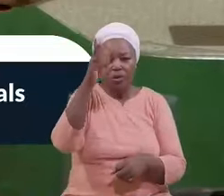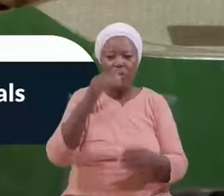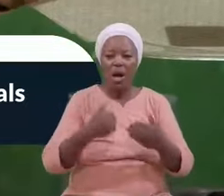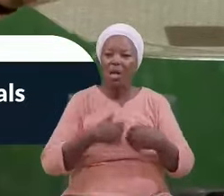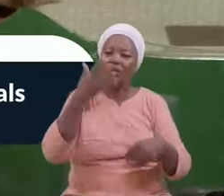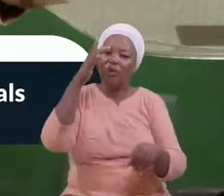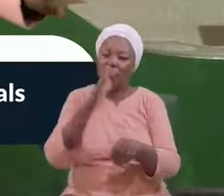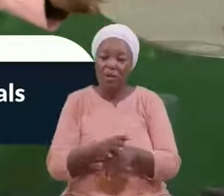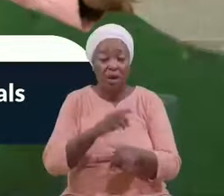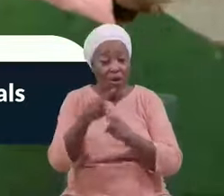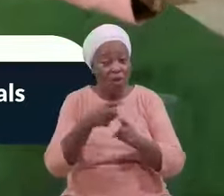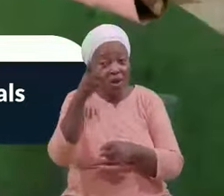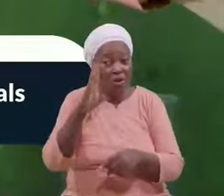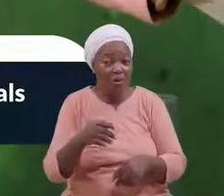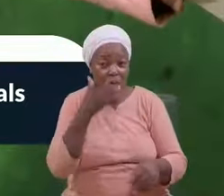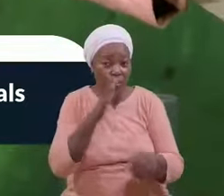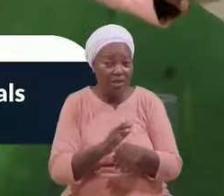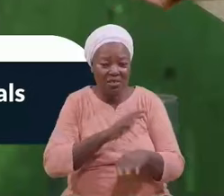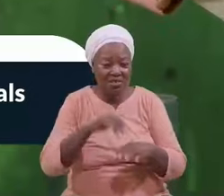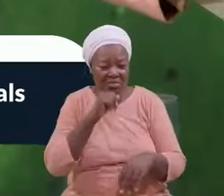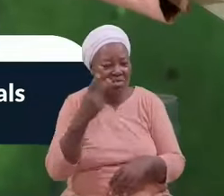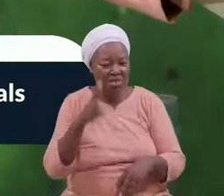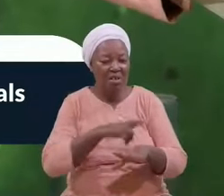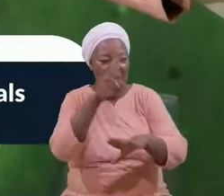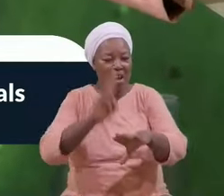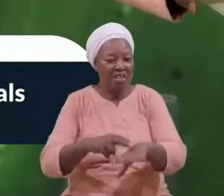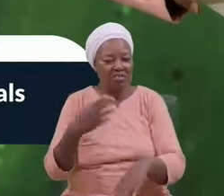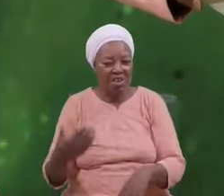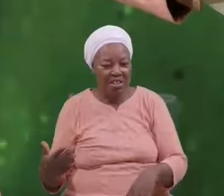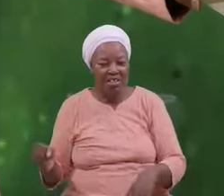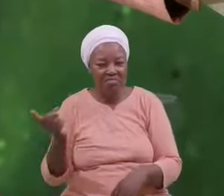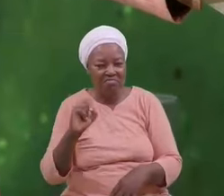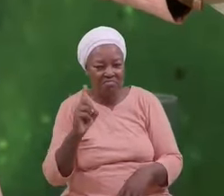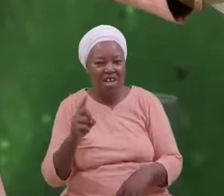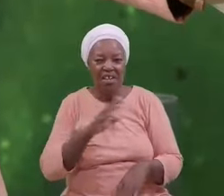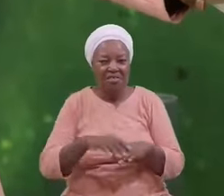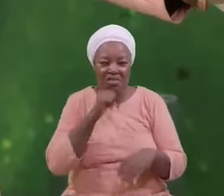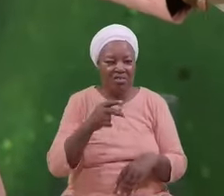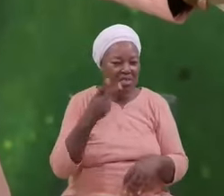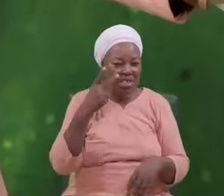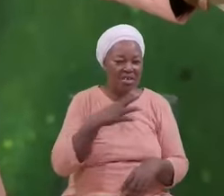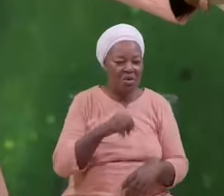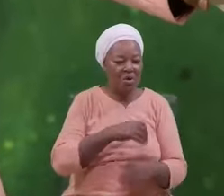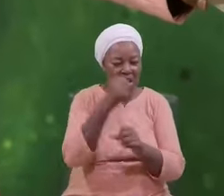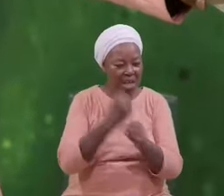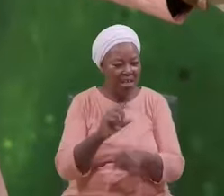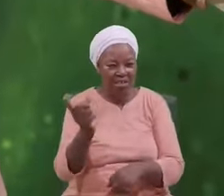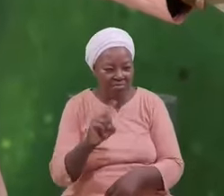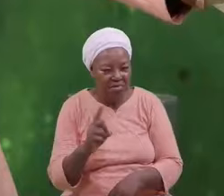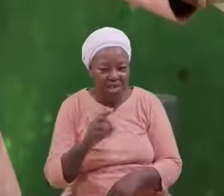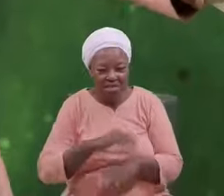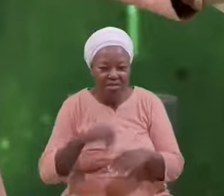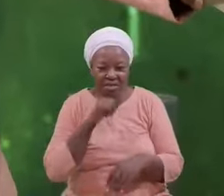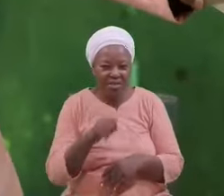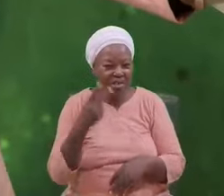à la vieillesse, parce que Dieu a promis, vous n'allez pas regarder les choses naturelles, vous n'allez pas voir l'âge, que